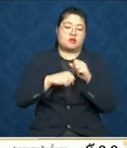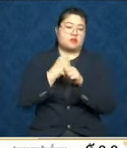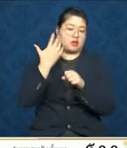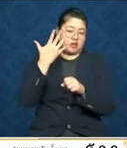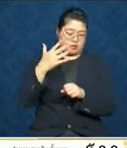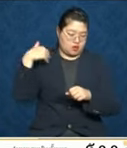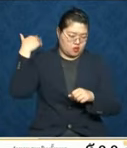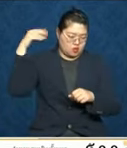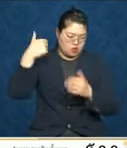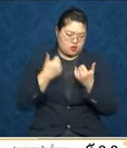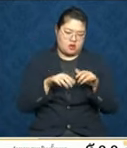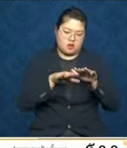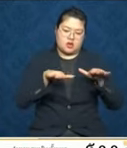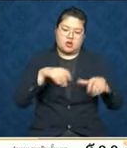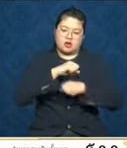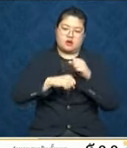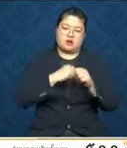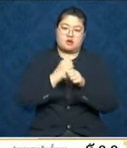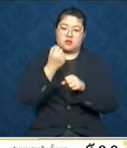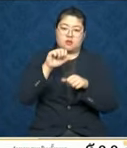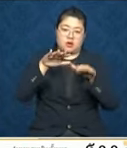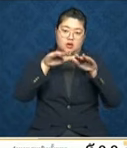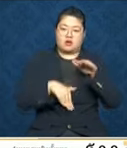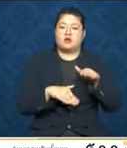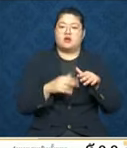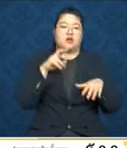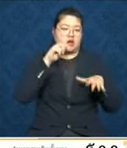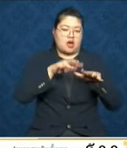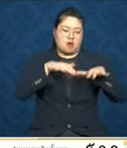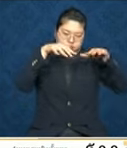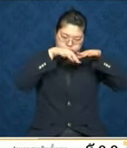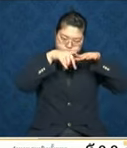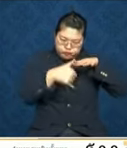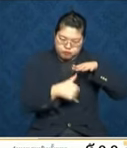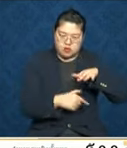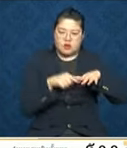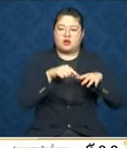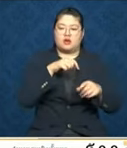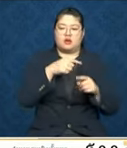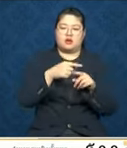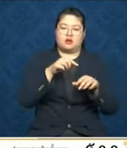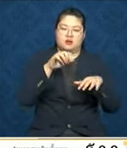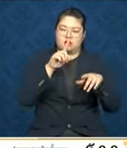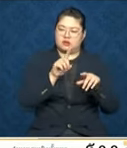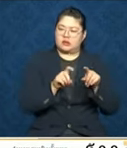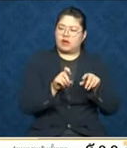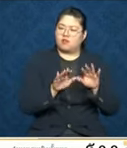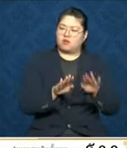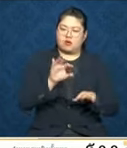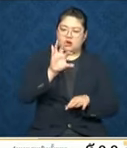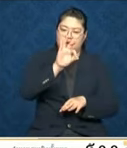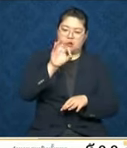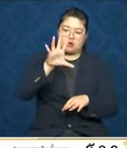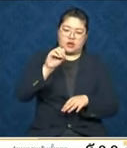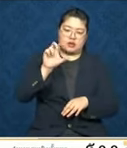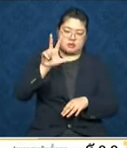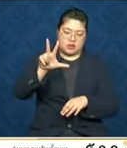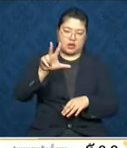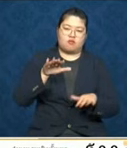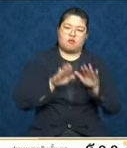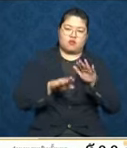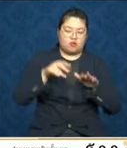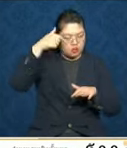ที่ผ่านมาเด็กอายุต่ำกว่า15ปีจมน้ำเสียชีวิตช่วงมีนาพฤษภา953คนก็จะเฉลี่ยวันละ